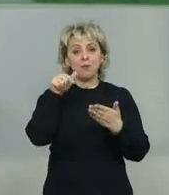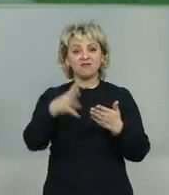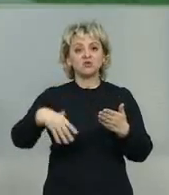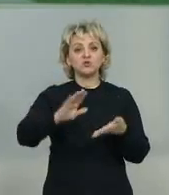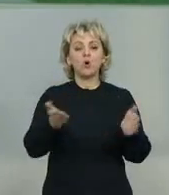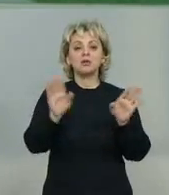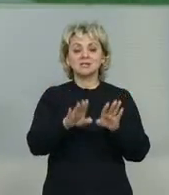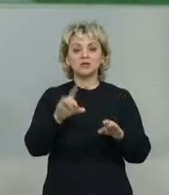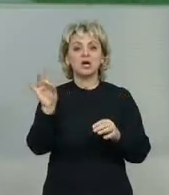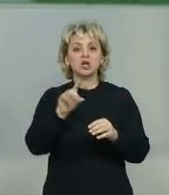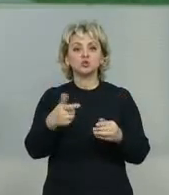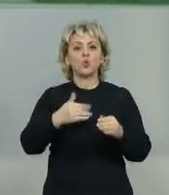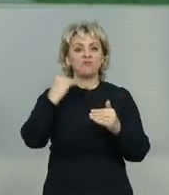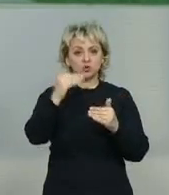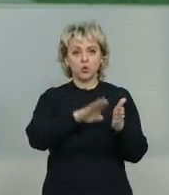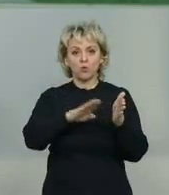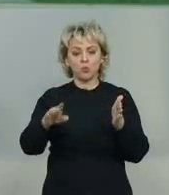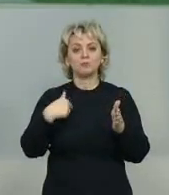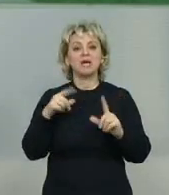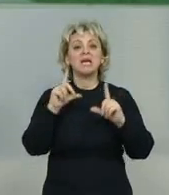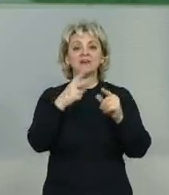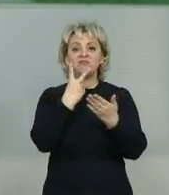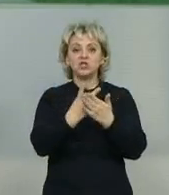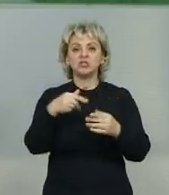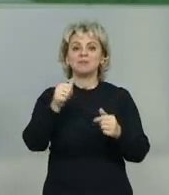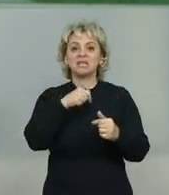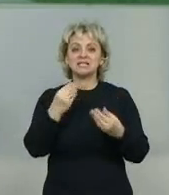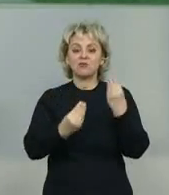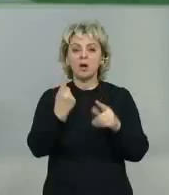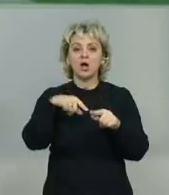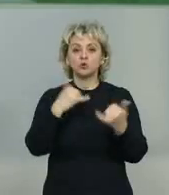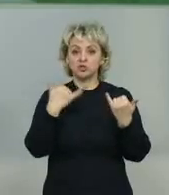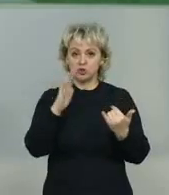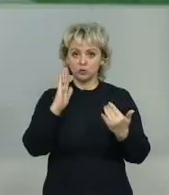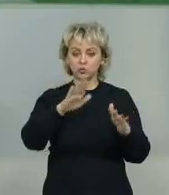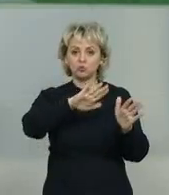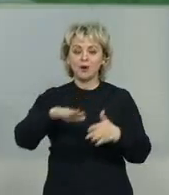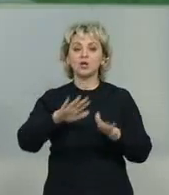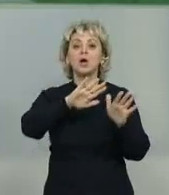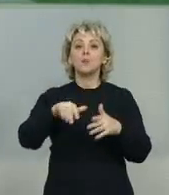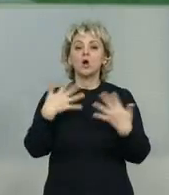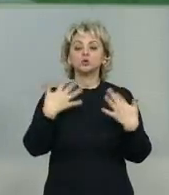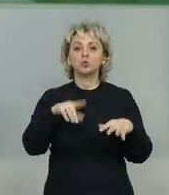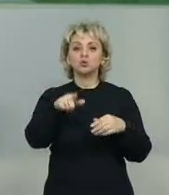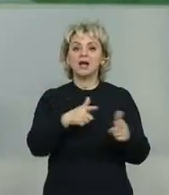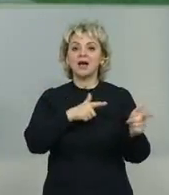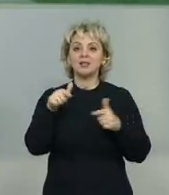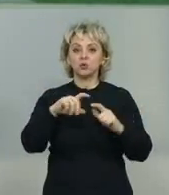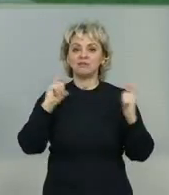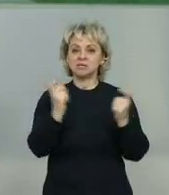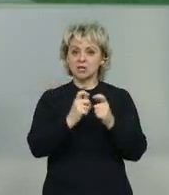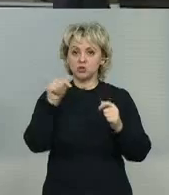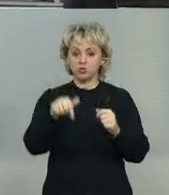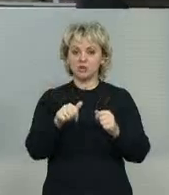Все остальное, Ростов на очень высоком уровне. Мы видим, что тестовые матчи, которые сейчас будут проходить уже на готовом